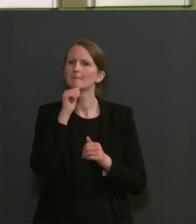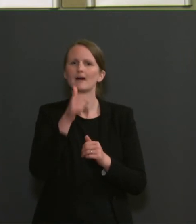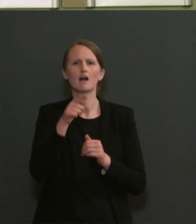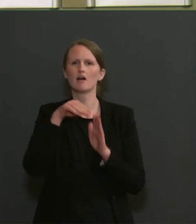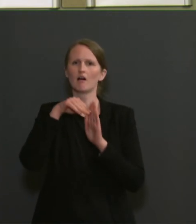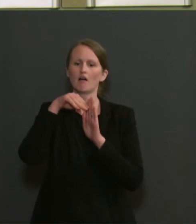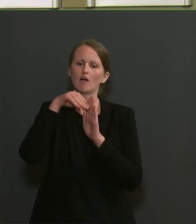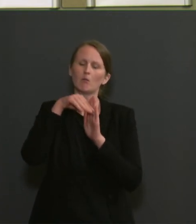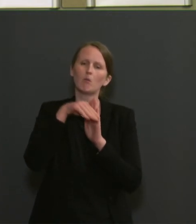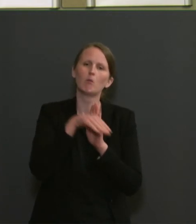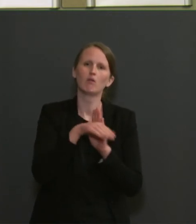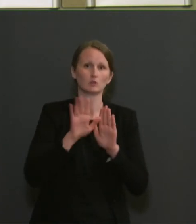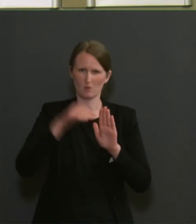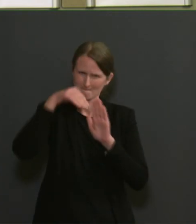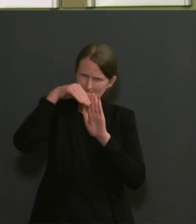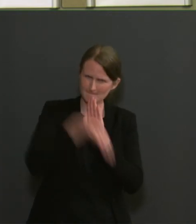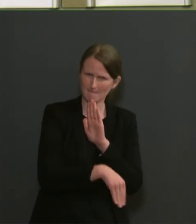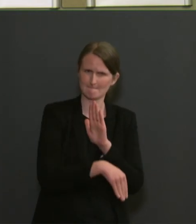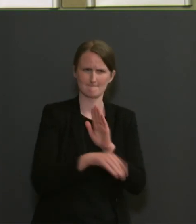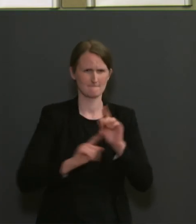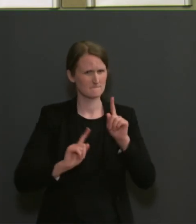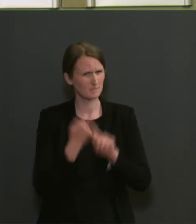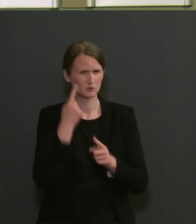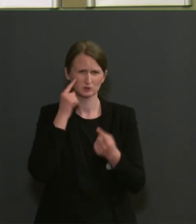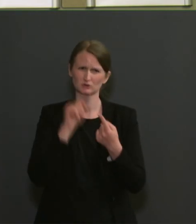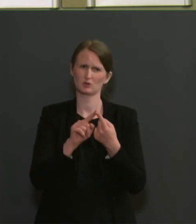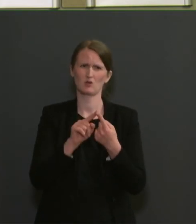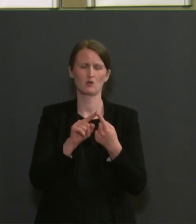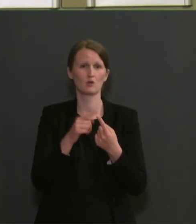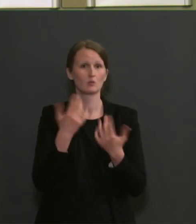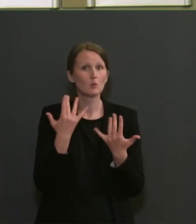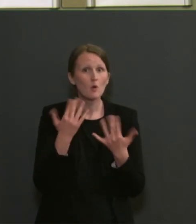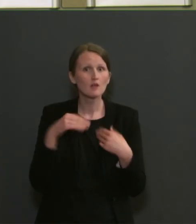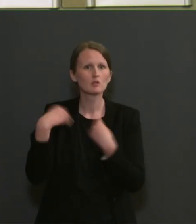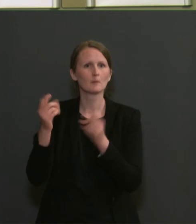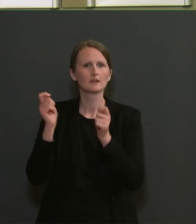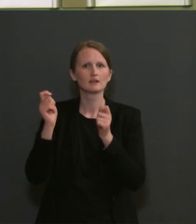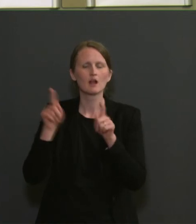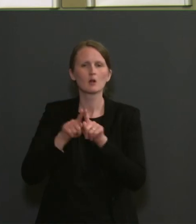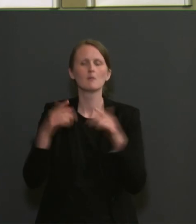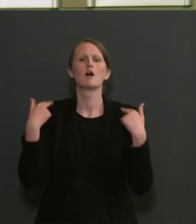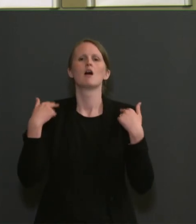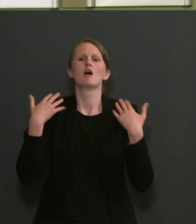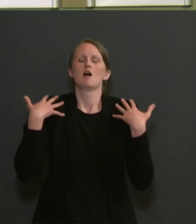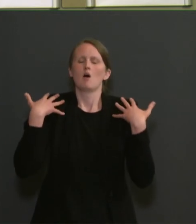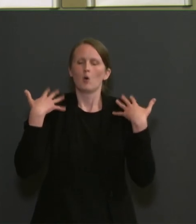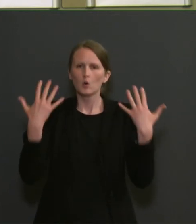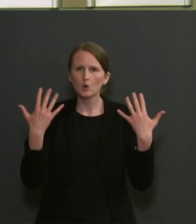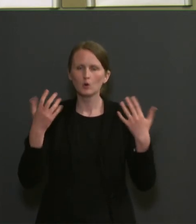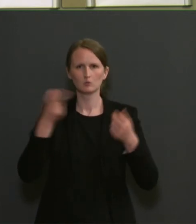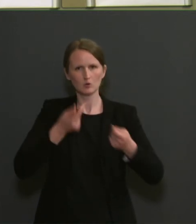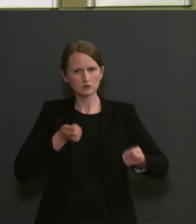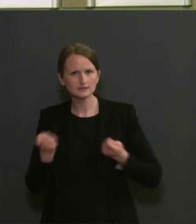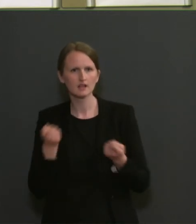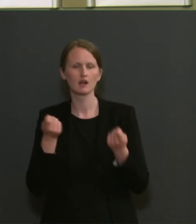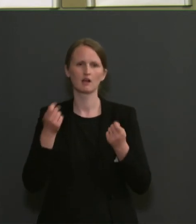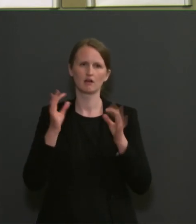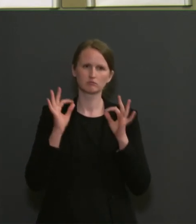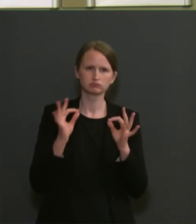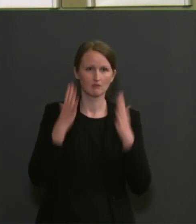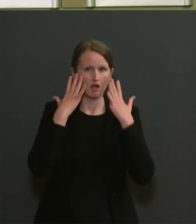permettre aux hôpitaux, aux maisons de repos, au personnel de soins de souffler. Cela ne sera pas du jour au lendemain. Nous